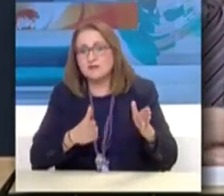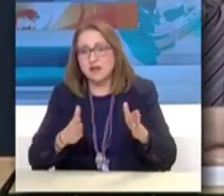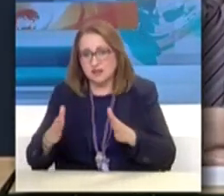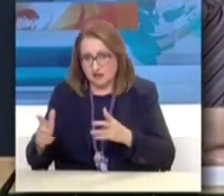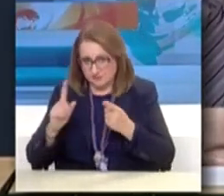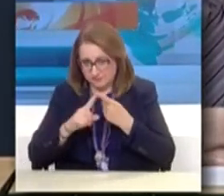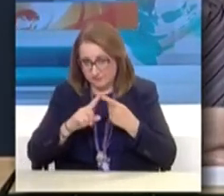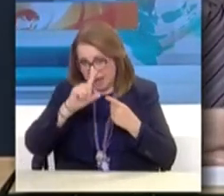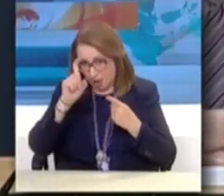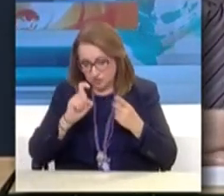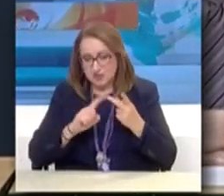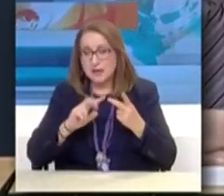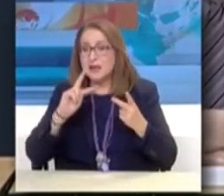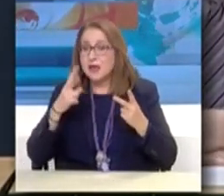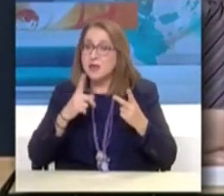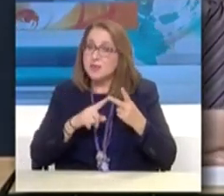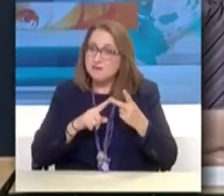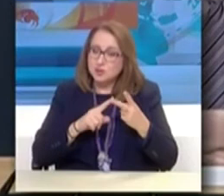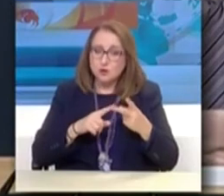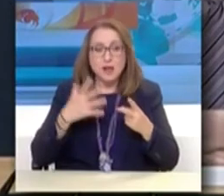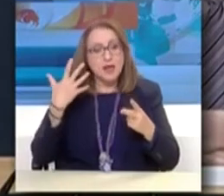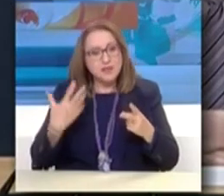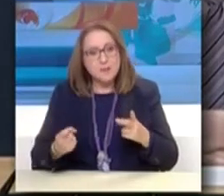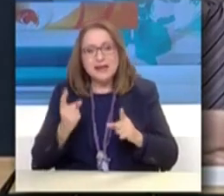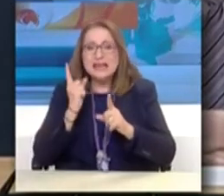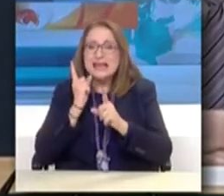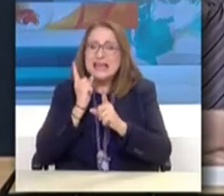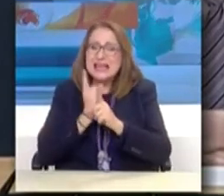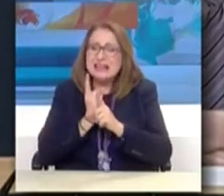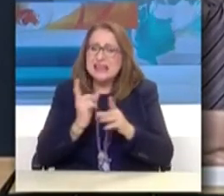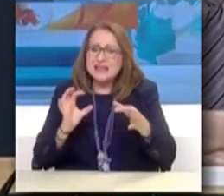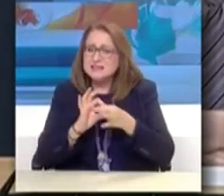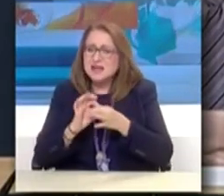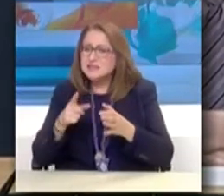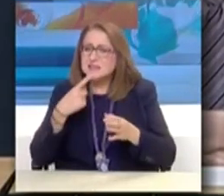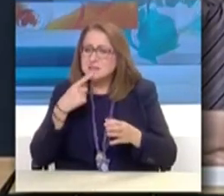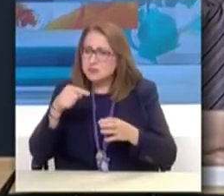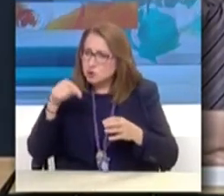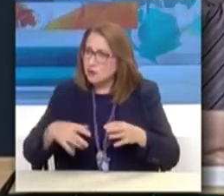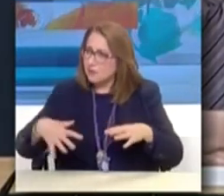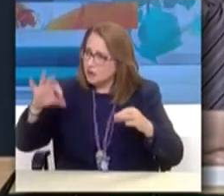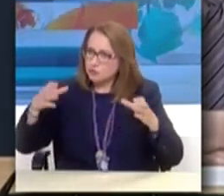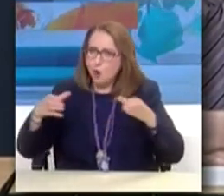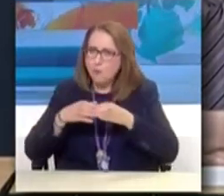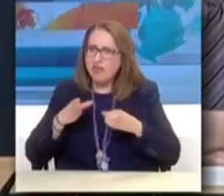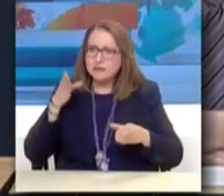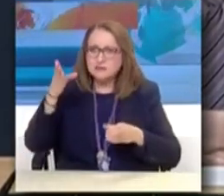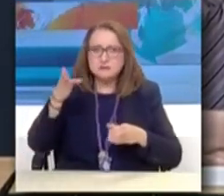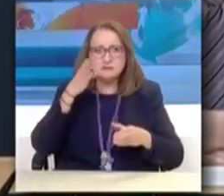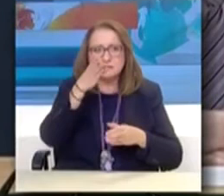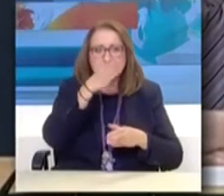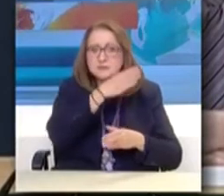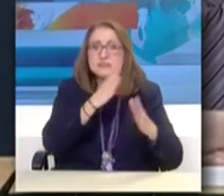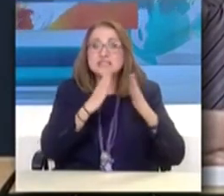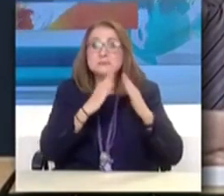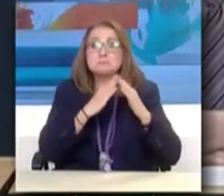θα υπάρξει μια ειδική συνεργασία με αυτά τα συνεργεία που λέτε ότι θα βγάλουμε ουσιαστικά στα σπίτια για να δουν τι